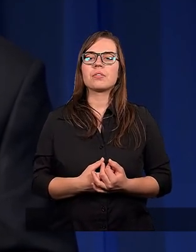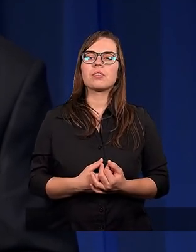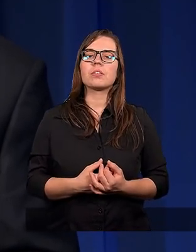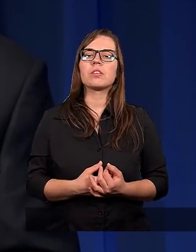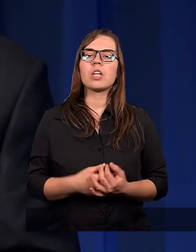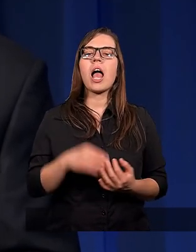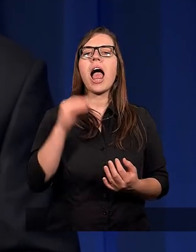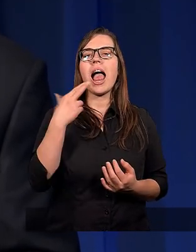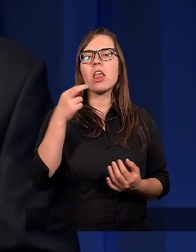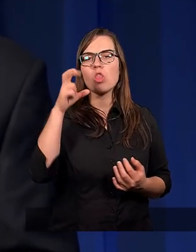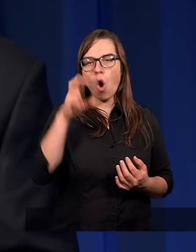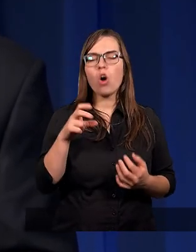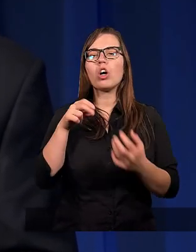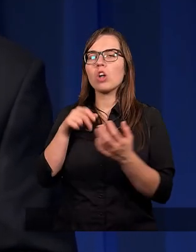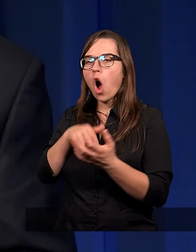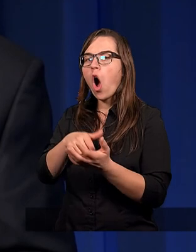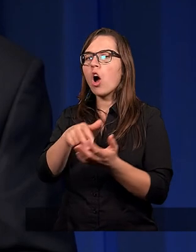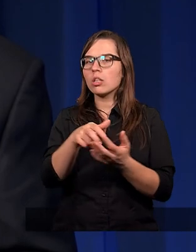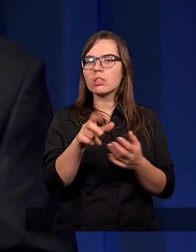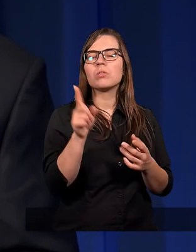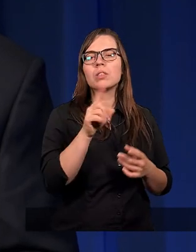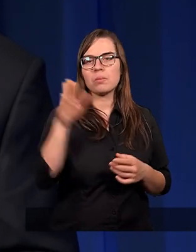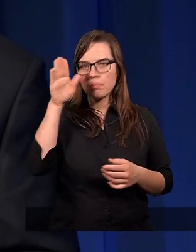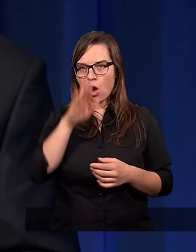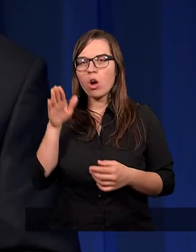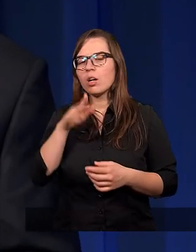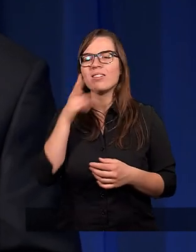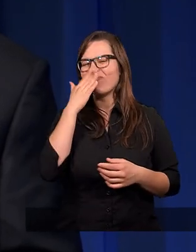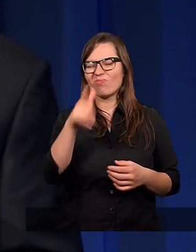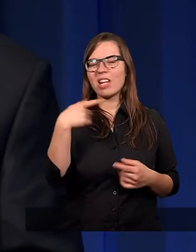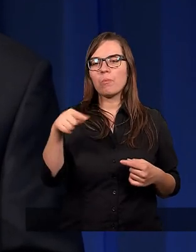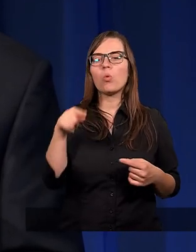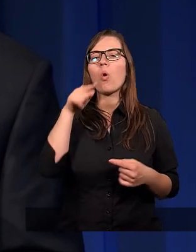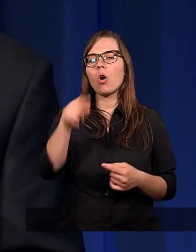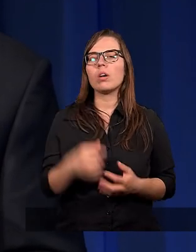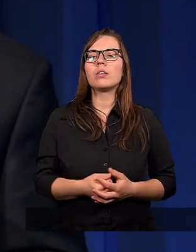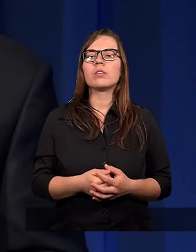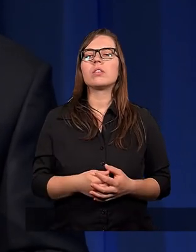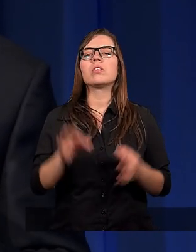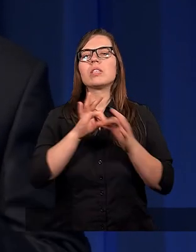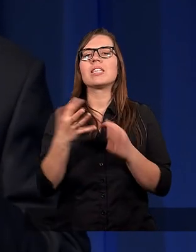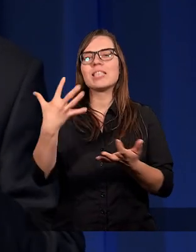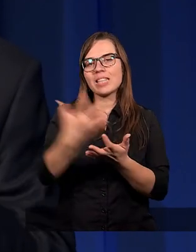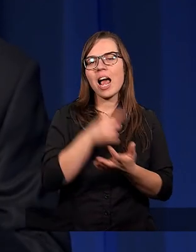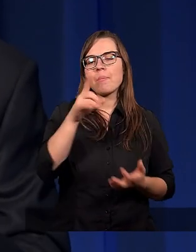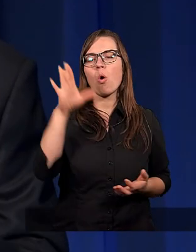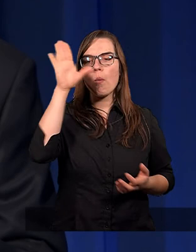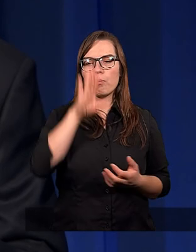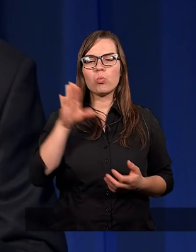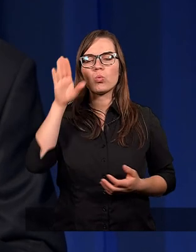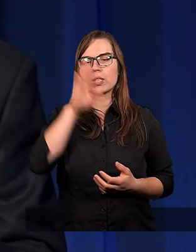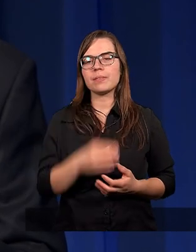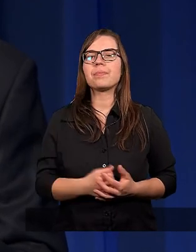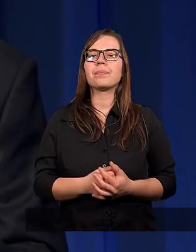Henoch chodził z Bogiem, a potem nie było go, gdyż zabrał go Bóg.